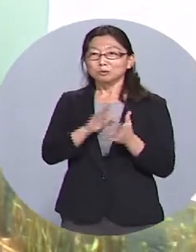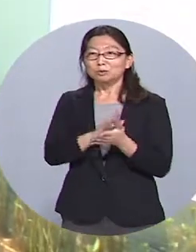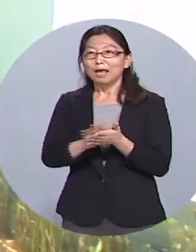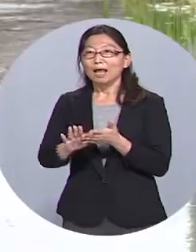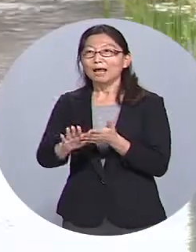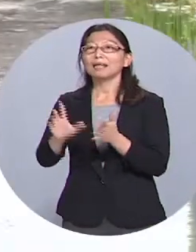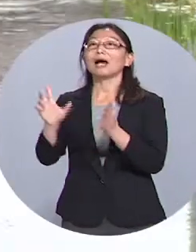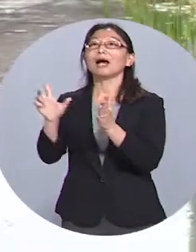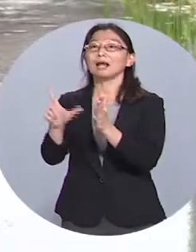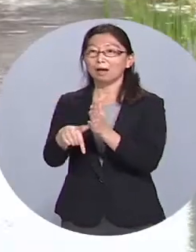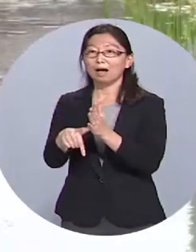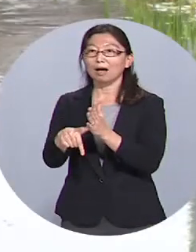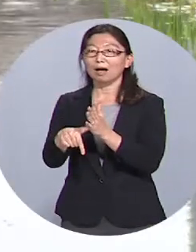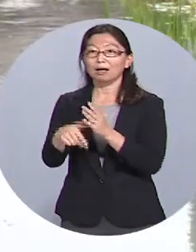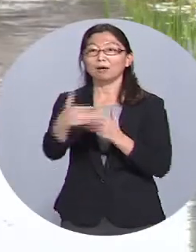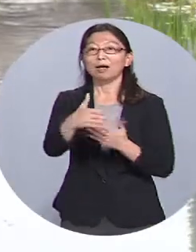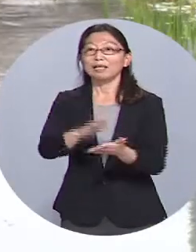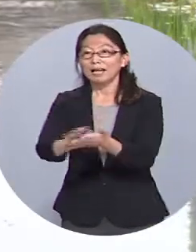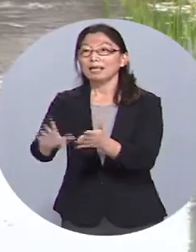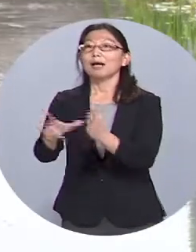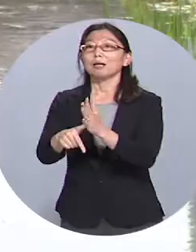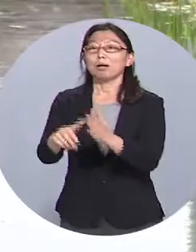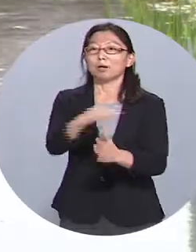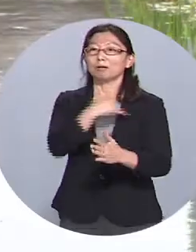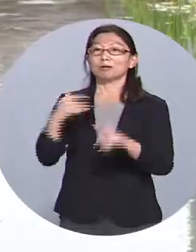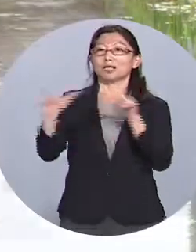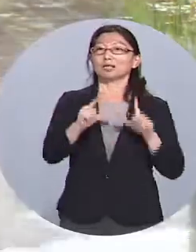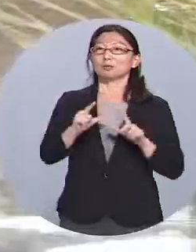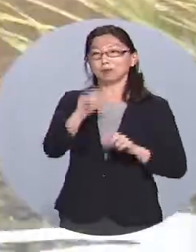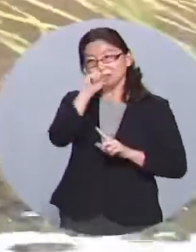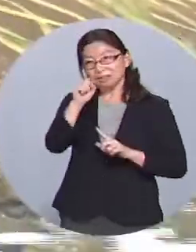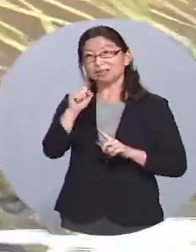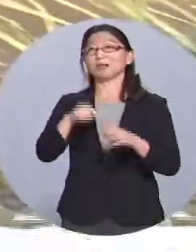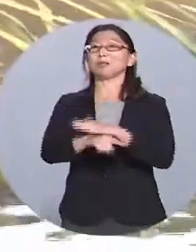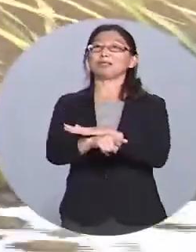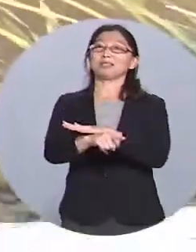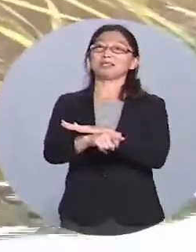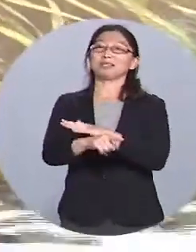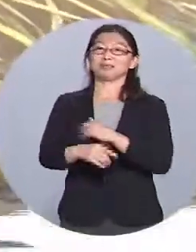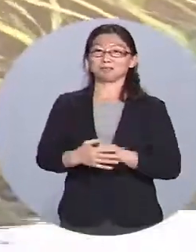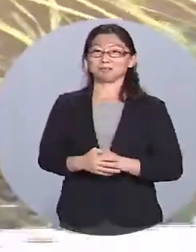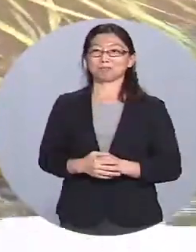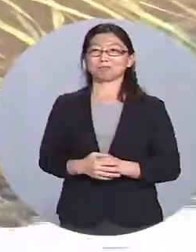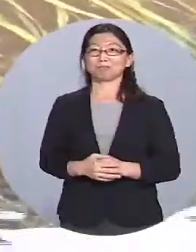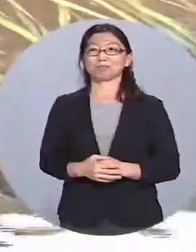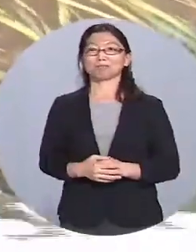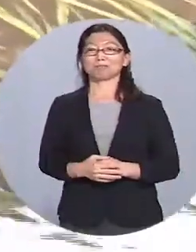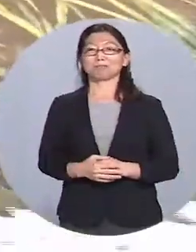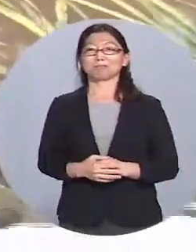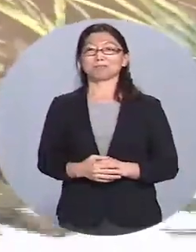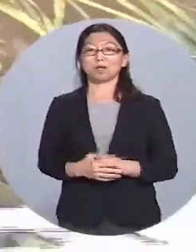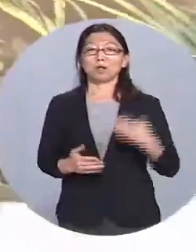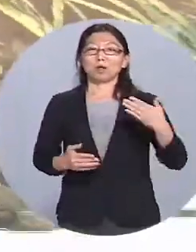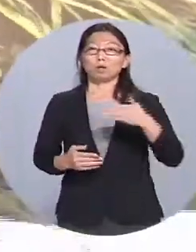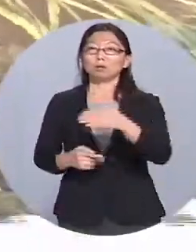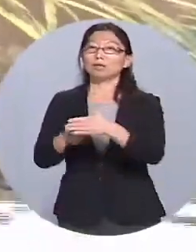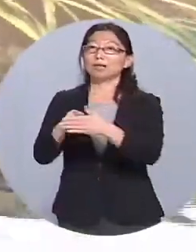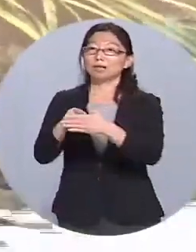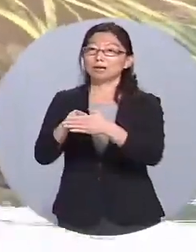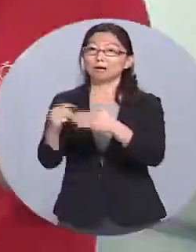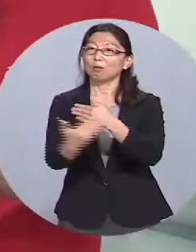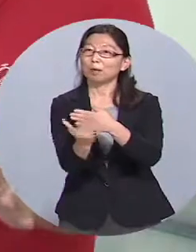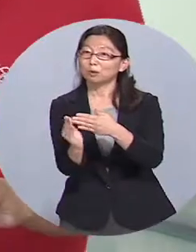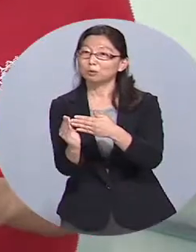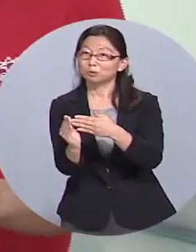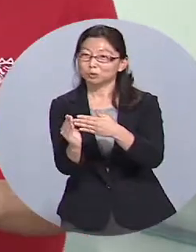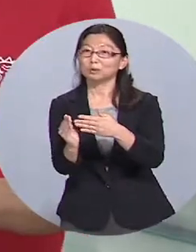生懸命やればやるほど環境が良くなるっていうんで一生懸命守ってます。 なるほどね。だから武蔵富美男を守ることで